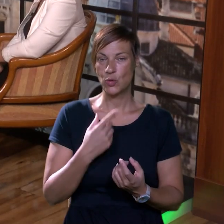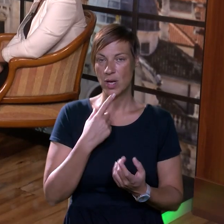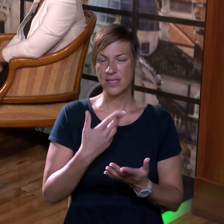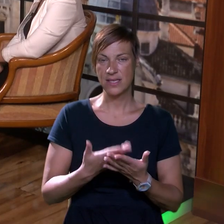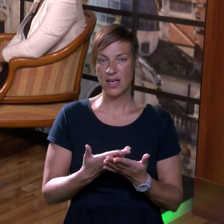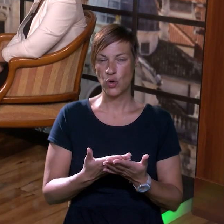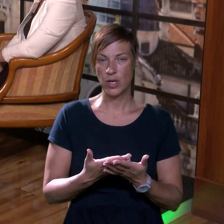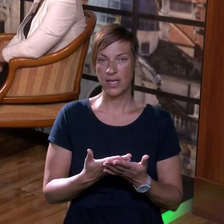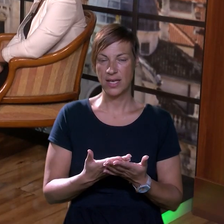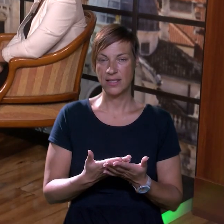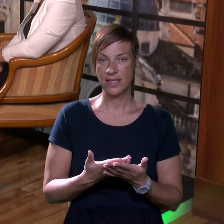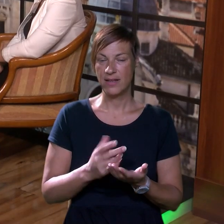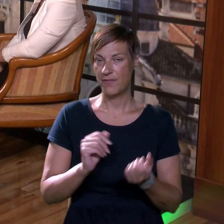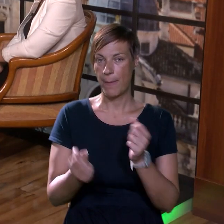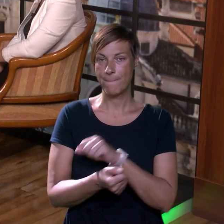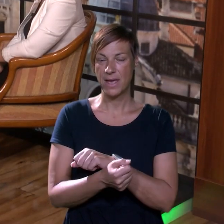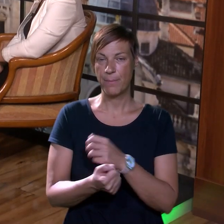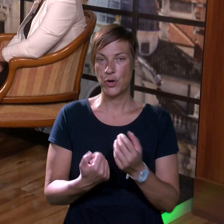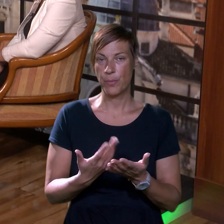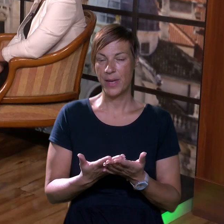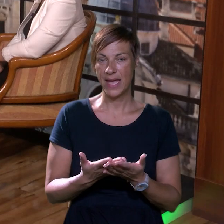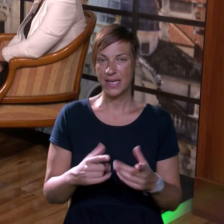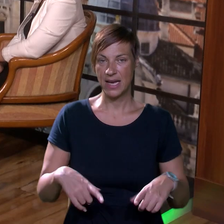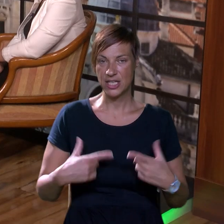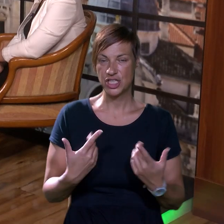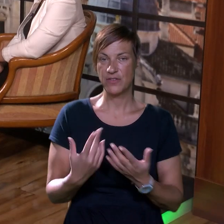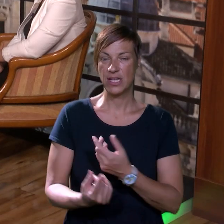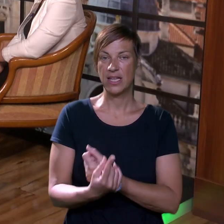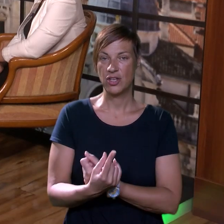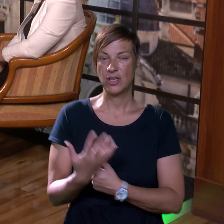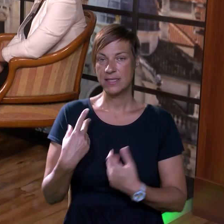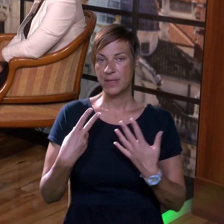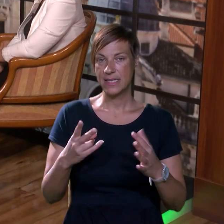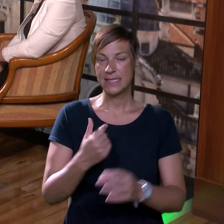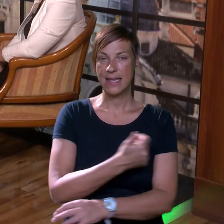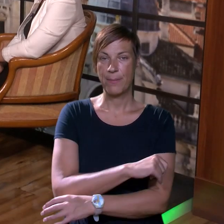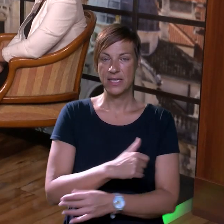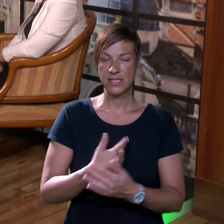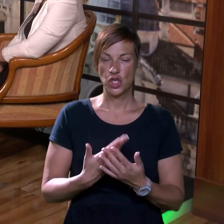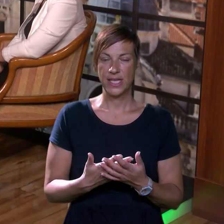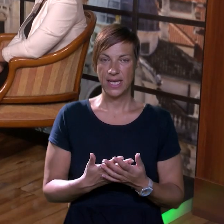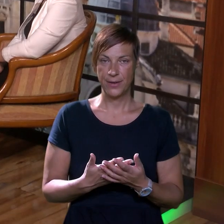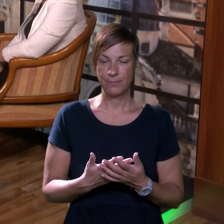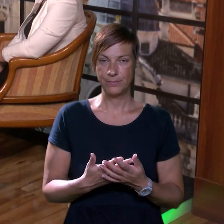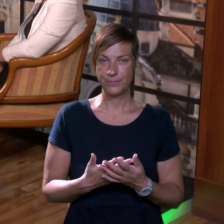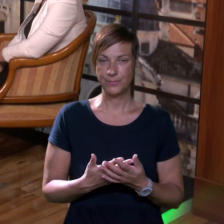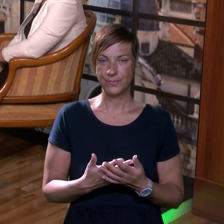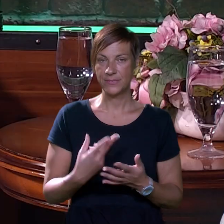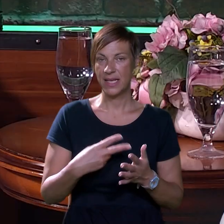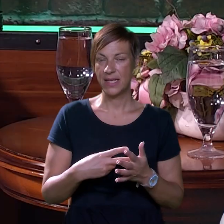koja vam je, možemo reći, promijenila u neku ruku život, dogodila se prije 17 godina. Tako je.